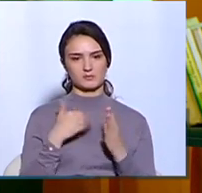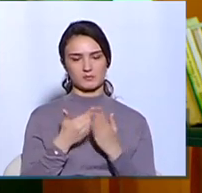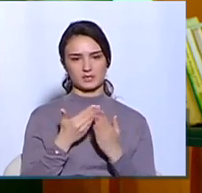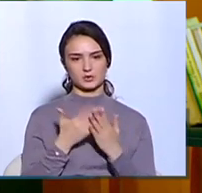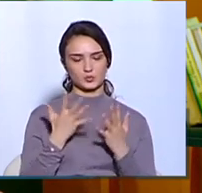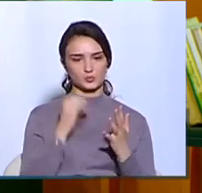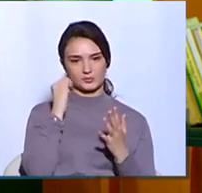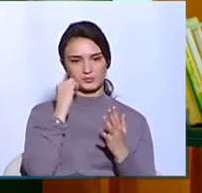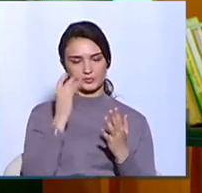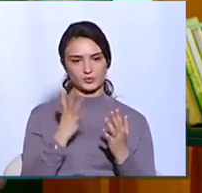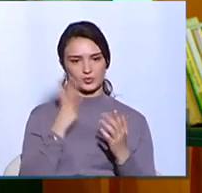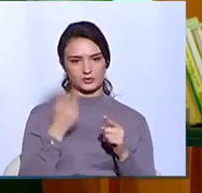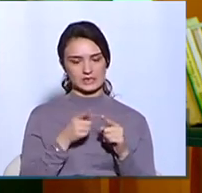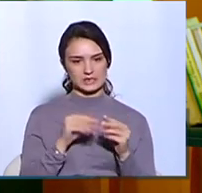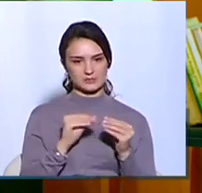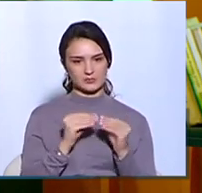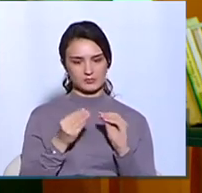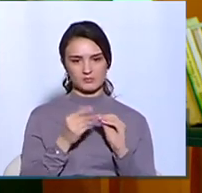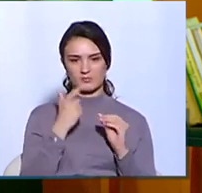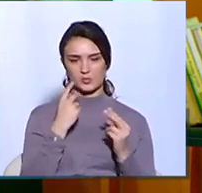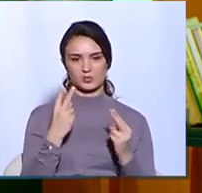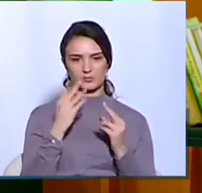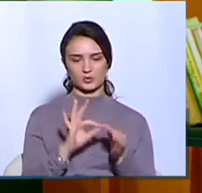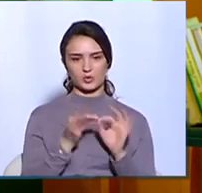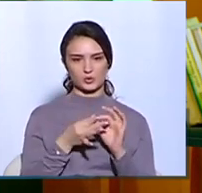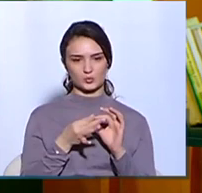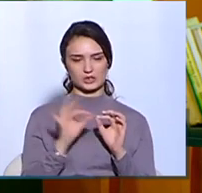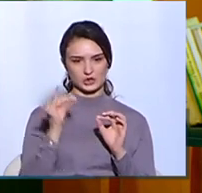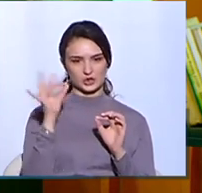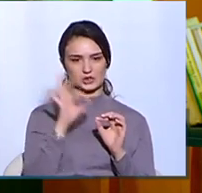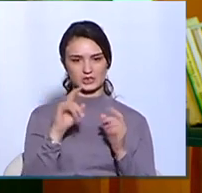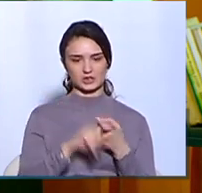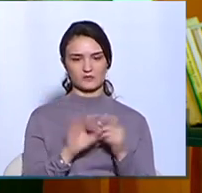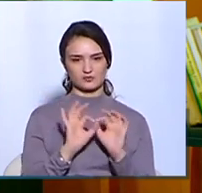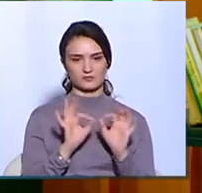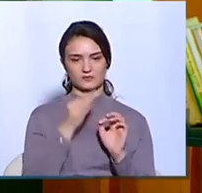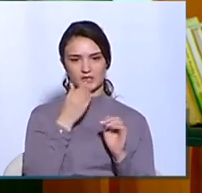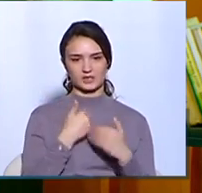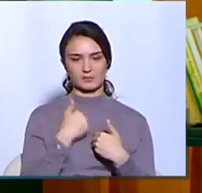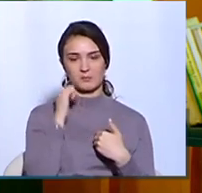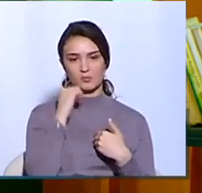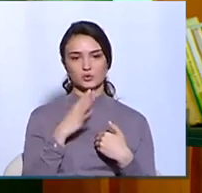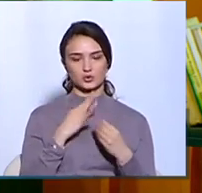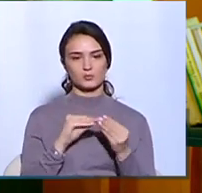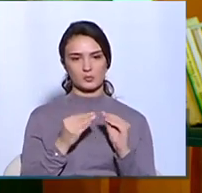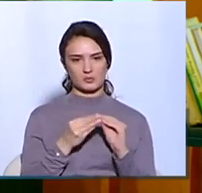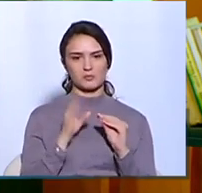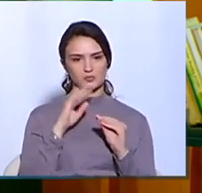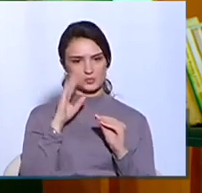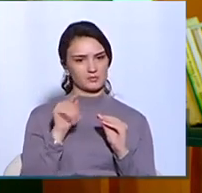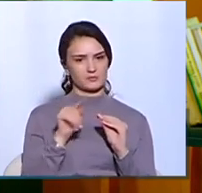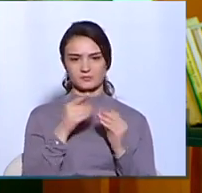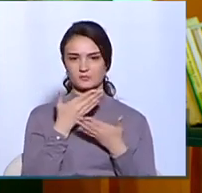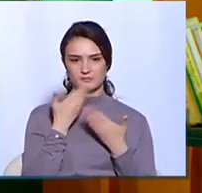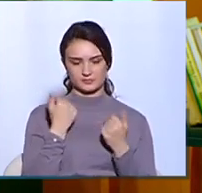მაგალითად თუ ბებოს ჰქონდა ასეთი პრობლემა, მაყურებელი კონკრეტულ ისტორიასთან დაკავშირებით გვეკითხება. ბებოს ჰქონდა ეს პრობლემა, მშობლებს არ